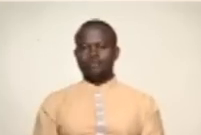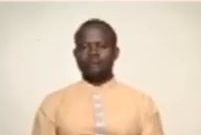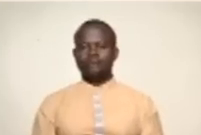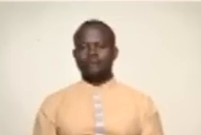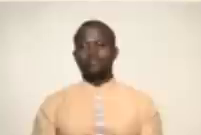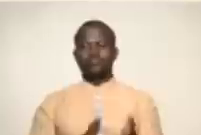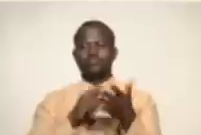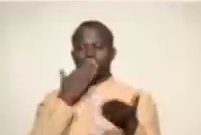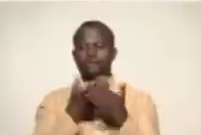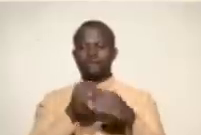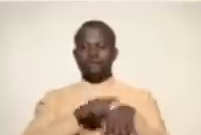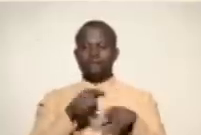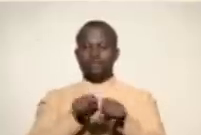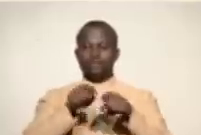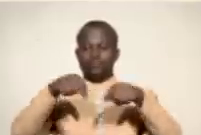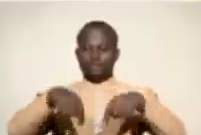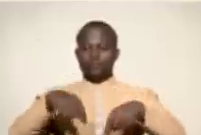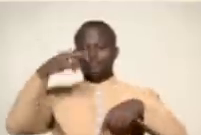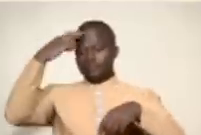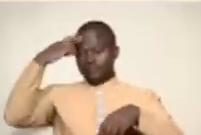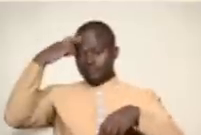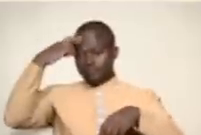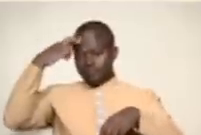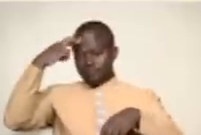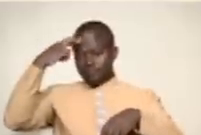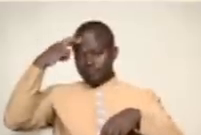ko igihe nk'iki ngiki turimo cyo kwibuka